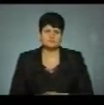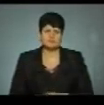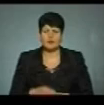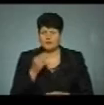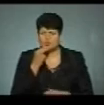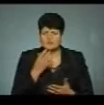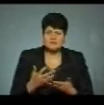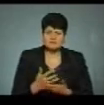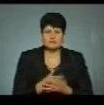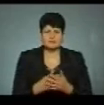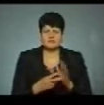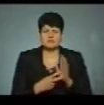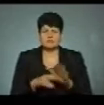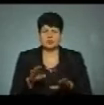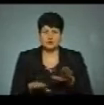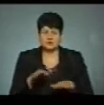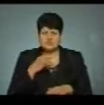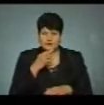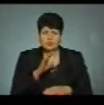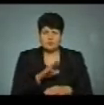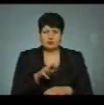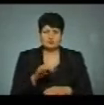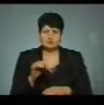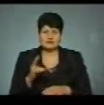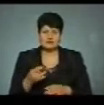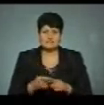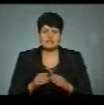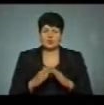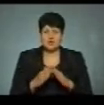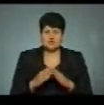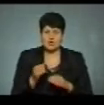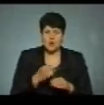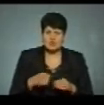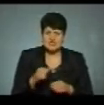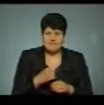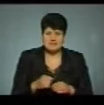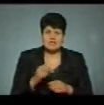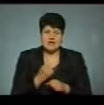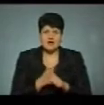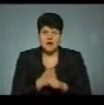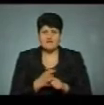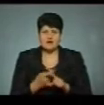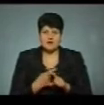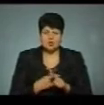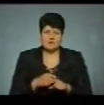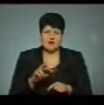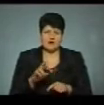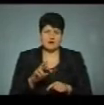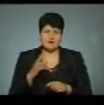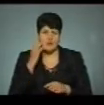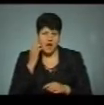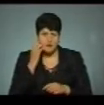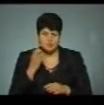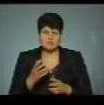Продуктів назбирали близько 7 тонн, розповів Володимир Мосейко. Це домашня консервація, кава, картопля, яблука. Збирали продукти в Лановецькому,